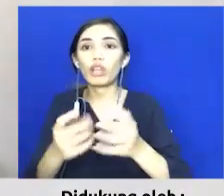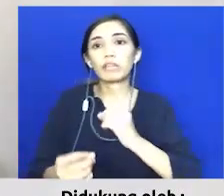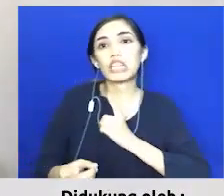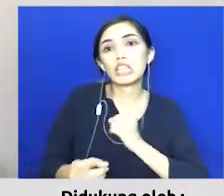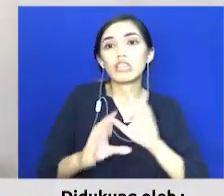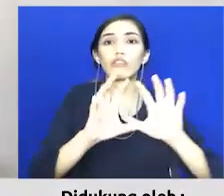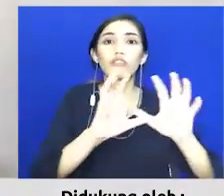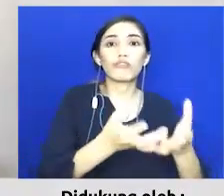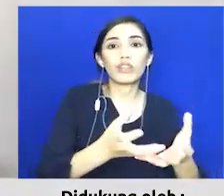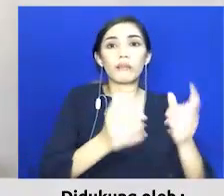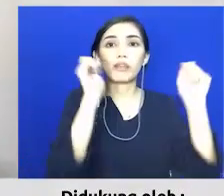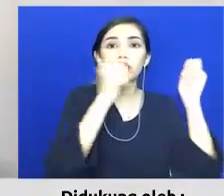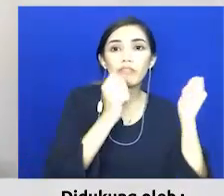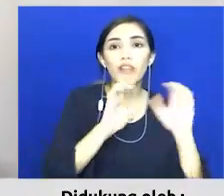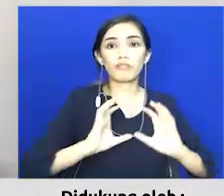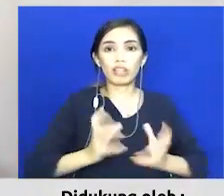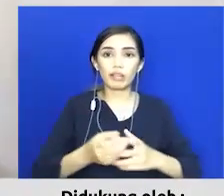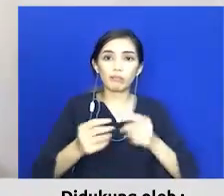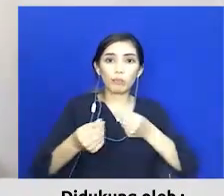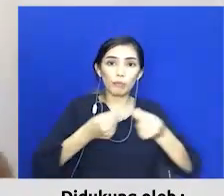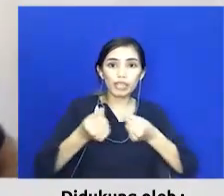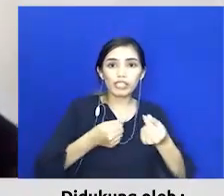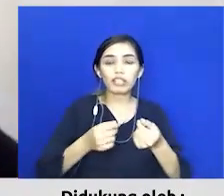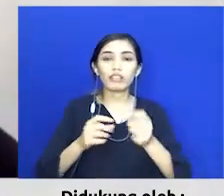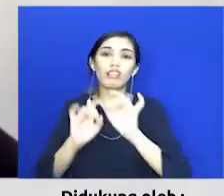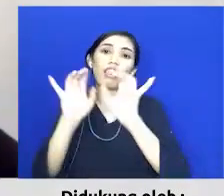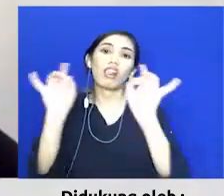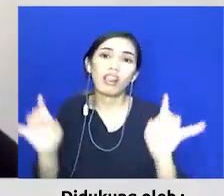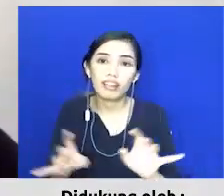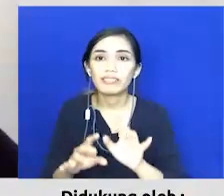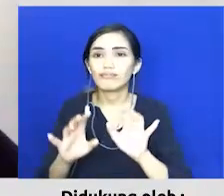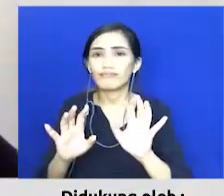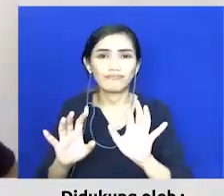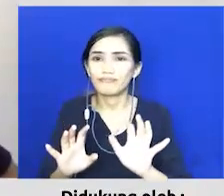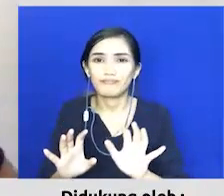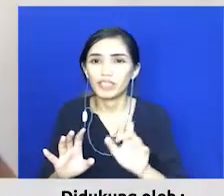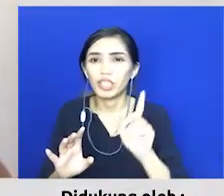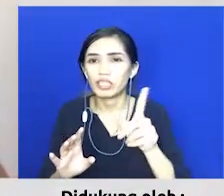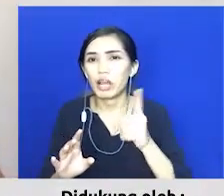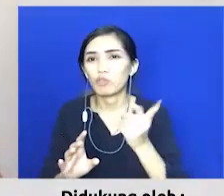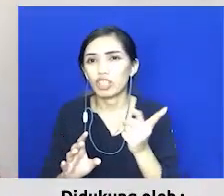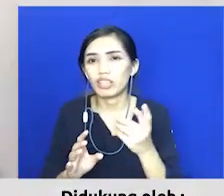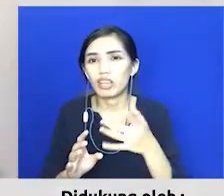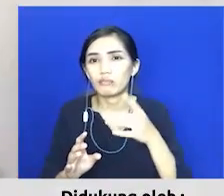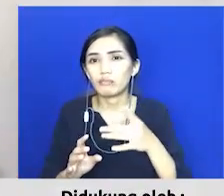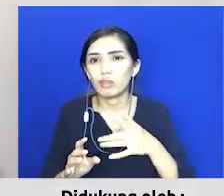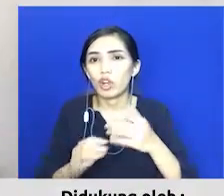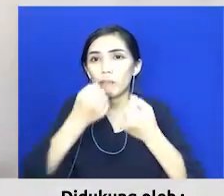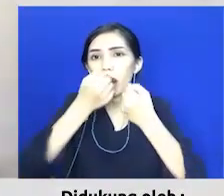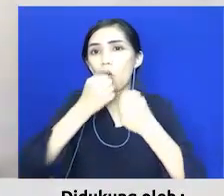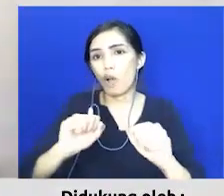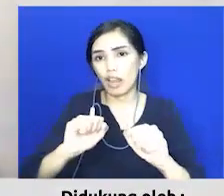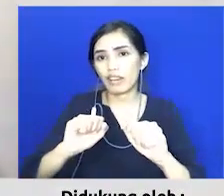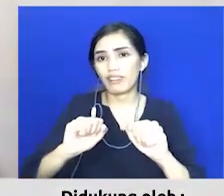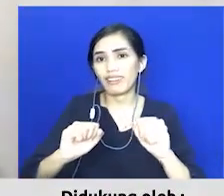perlawanan orang-orang seperti kita ini memang kita jangan mengamini ada pemilihan-pemilihan itu gitu, karena kita kembalikan lagi